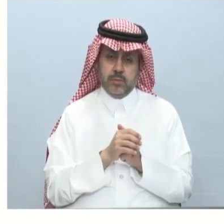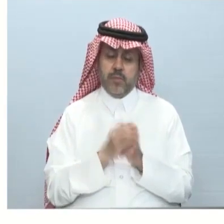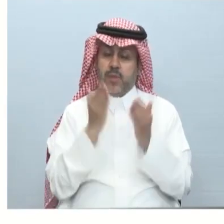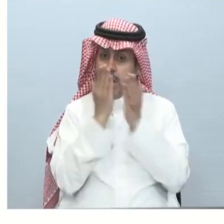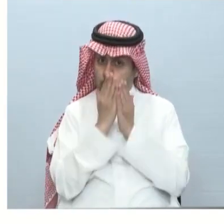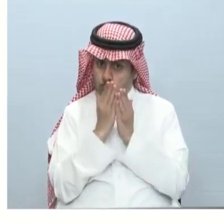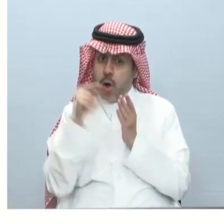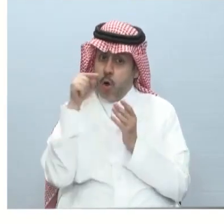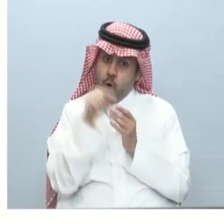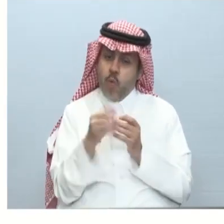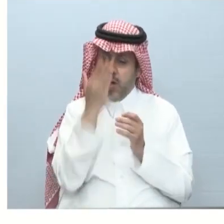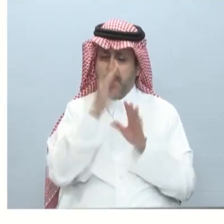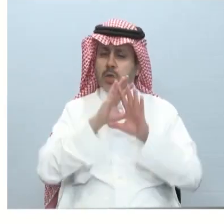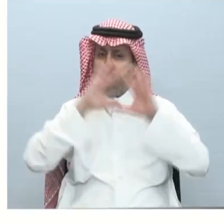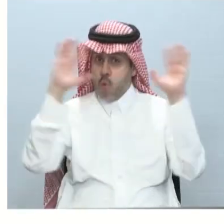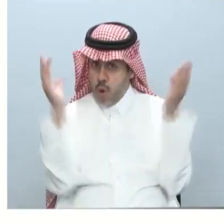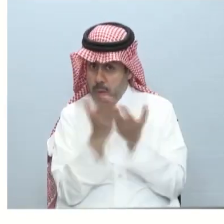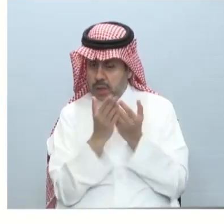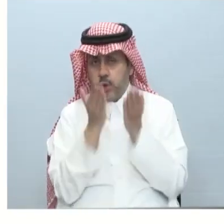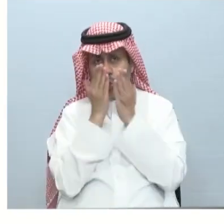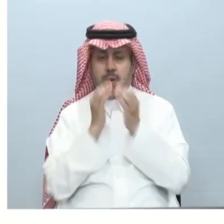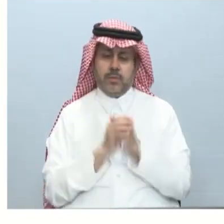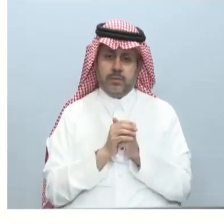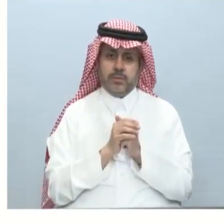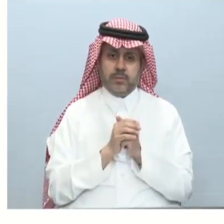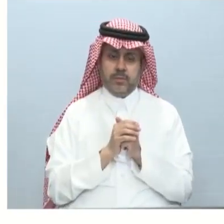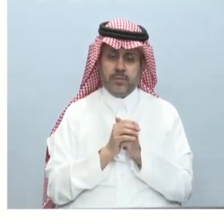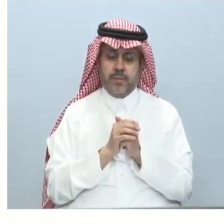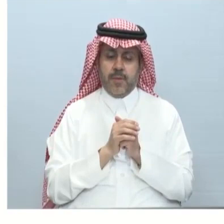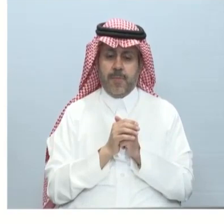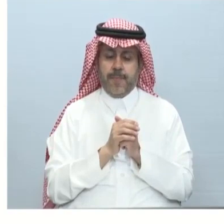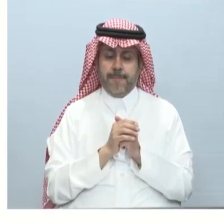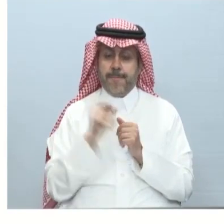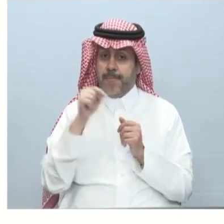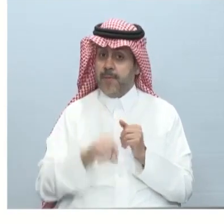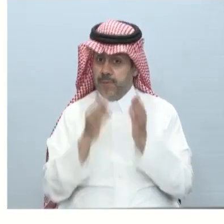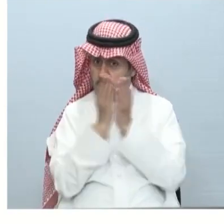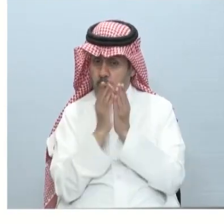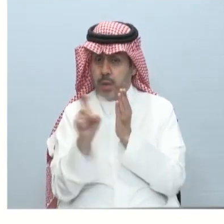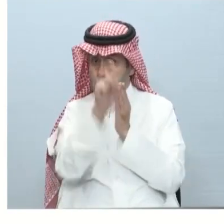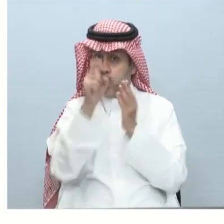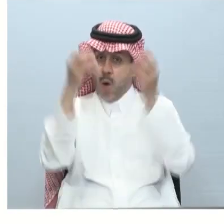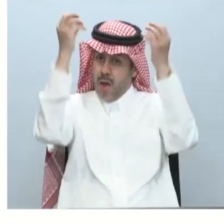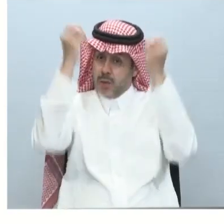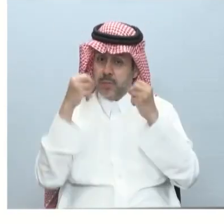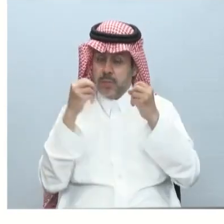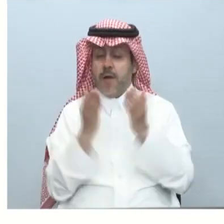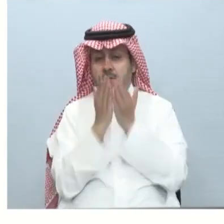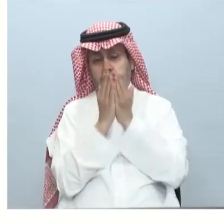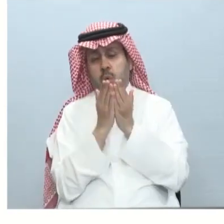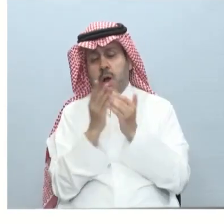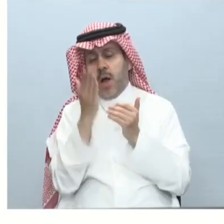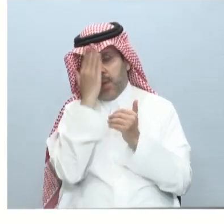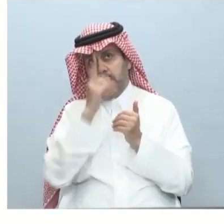هو العباده فهو كل العبادات فهناك دعاء دعاء مس وهناك دعاء عباده